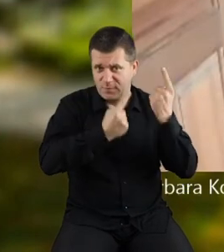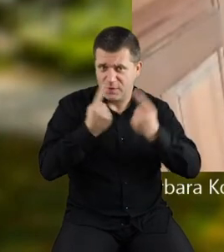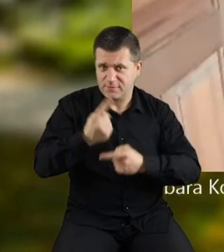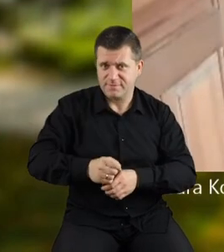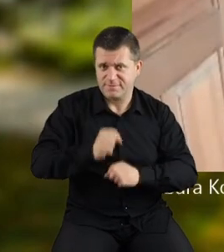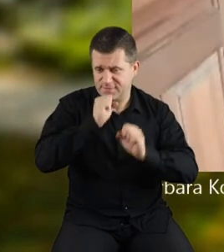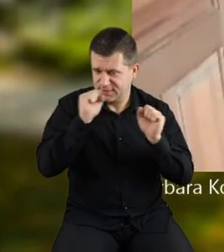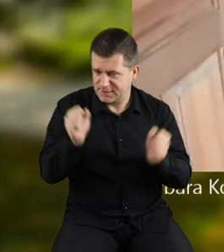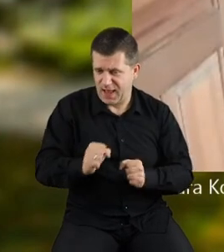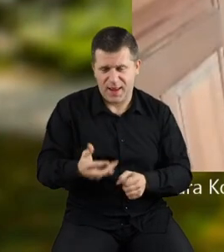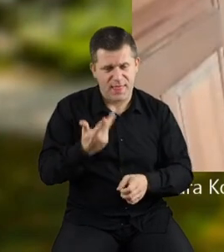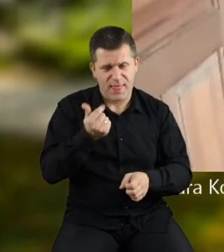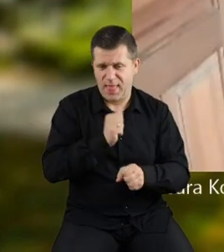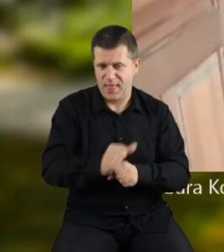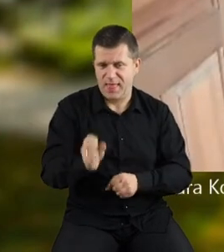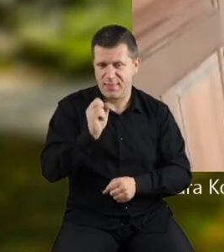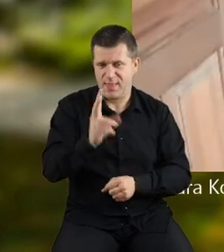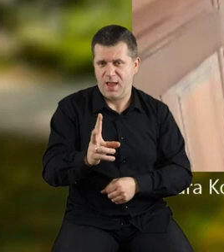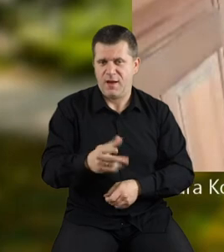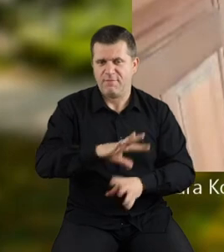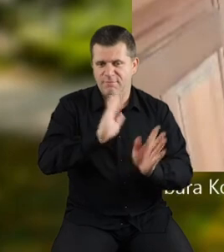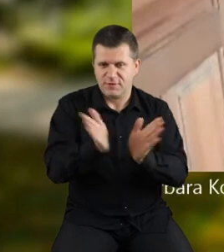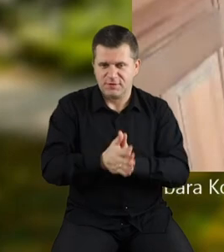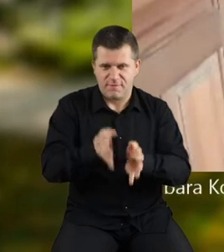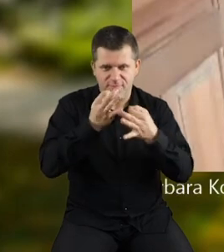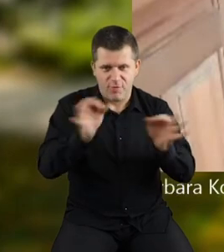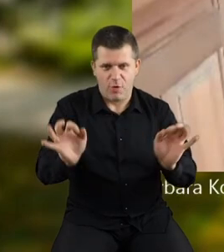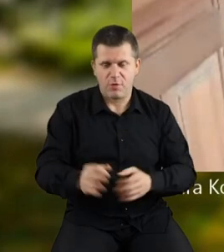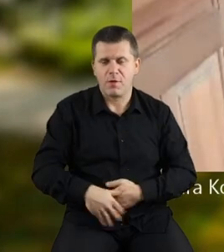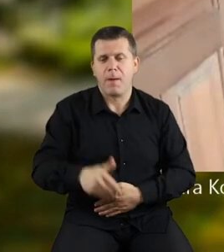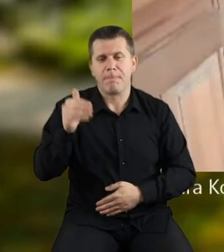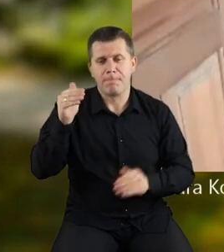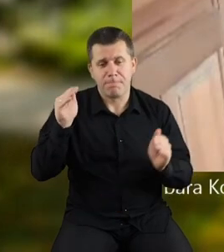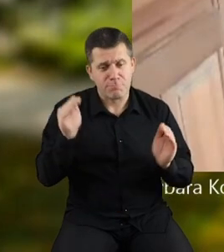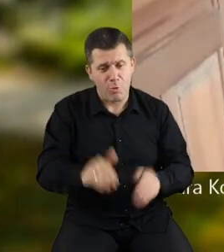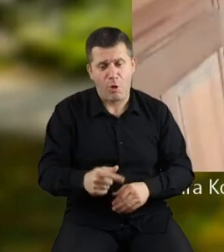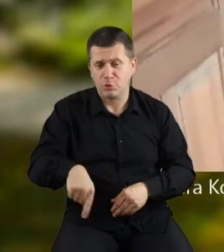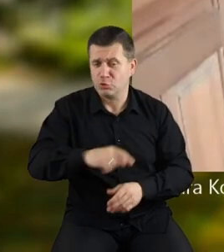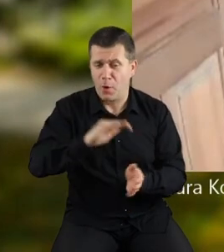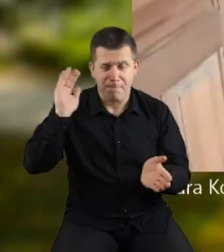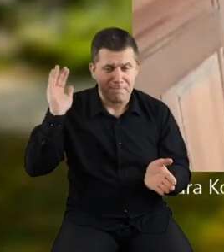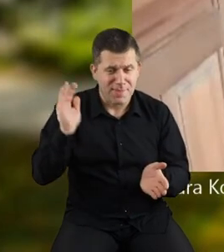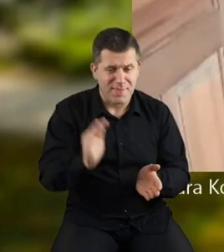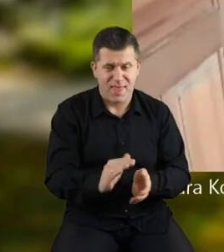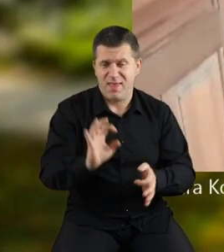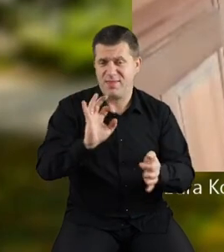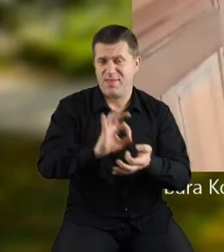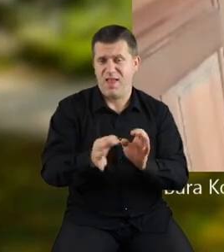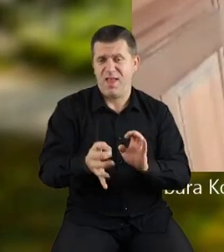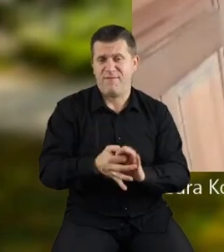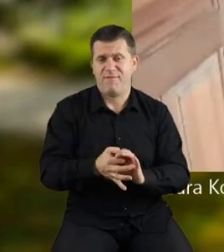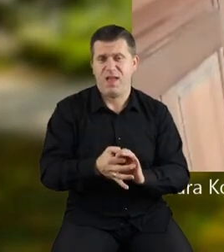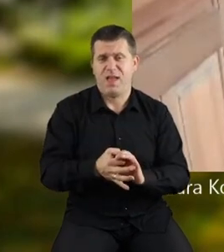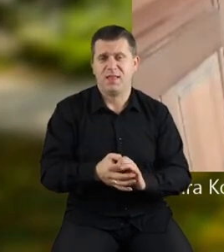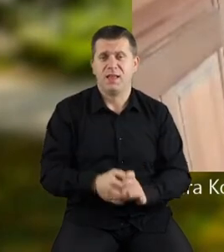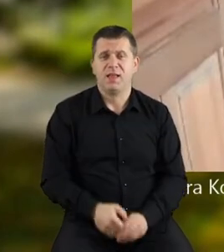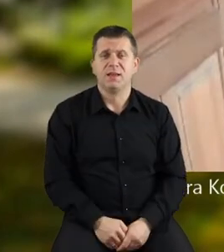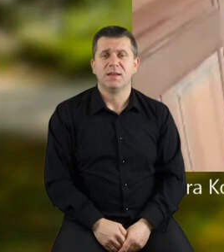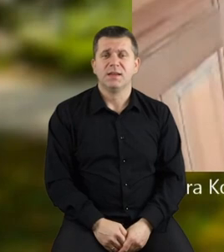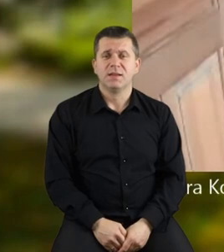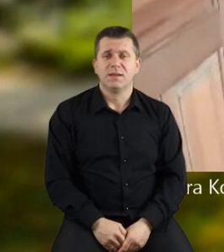dochodziłam do wniosku, że wcale nie jest tak, że wszystko nam wolno. Możemy coraz mniej, nawet